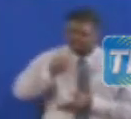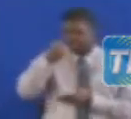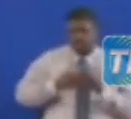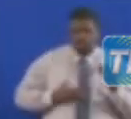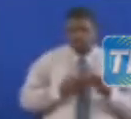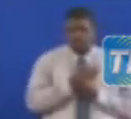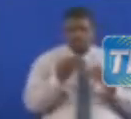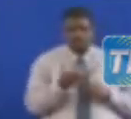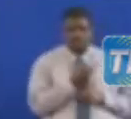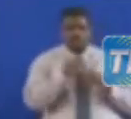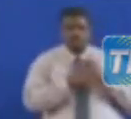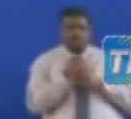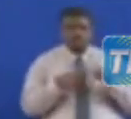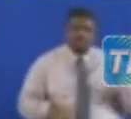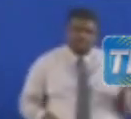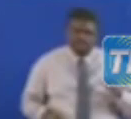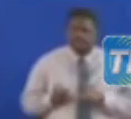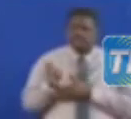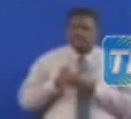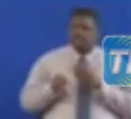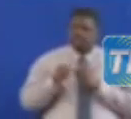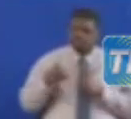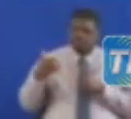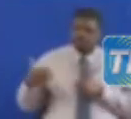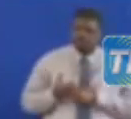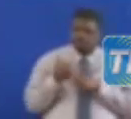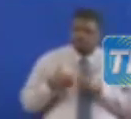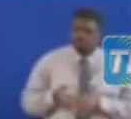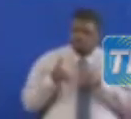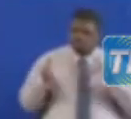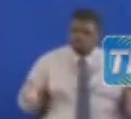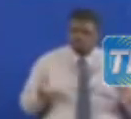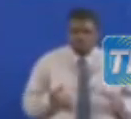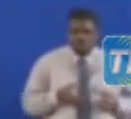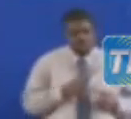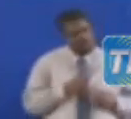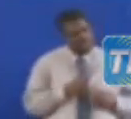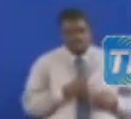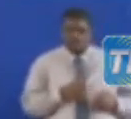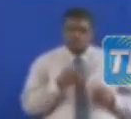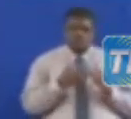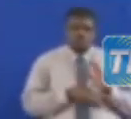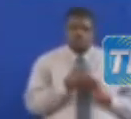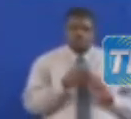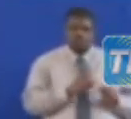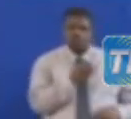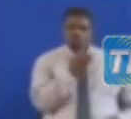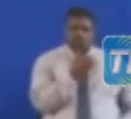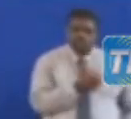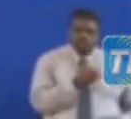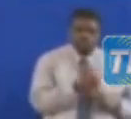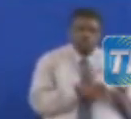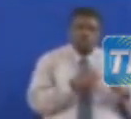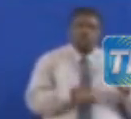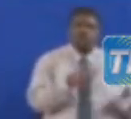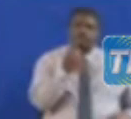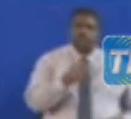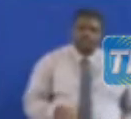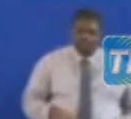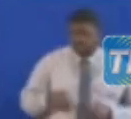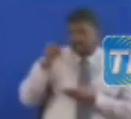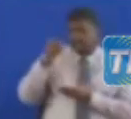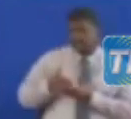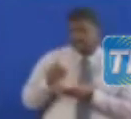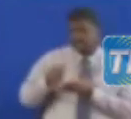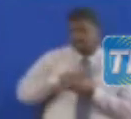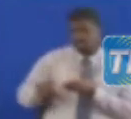kupitia mapato ya ndani, na halmashauri zenye mapato makubwa yasiyolindwa ya kuanzia shilingi bilioni 5 na kuendelea